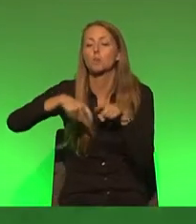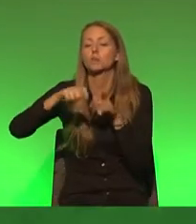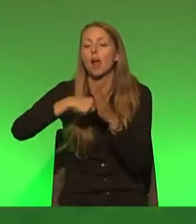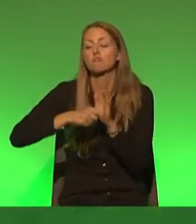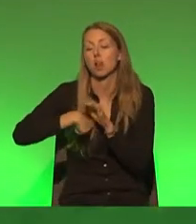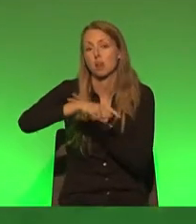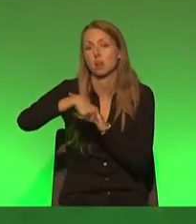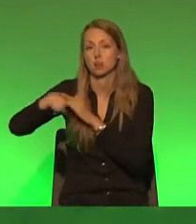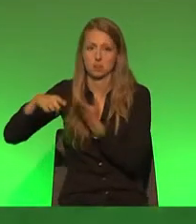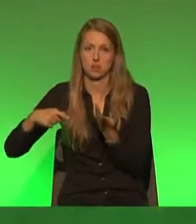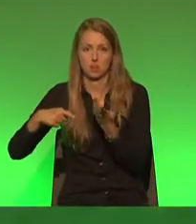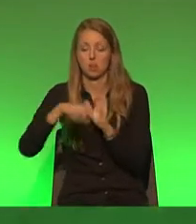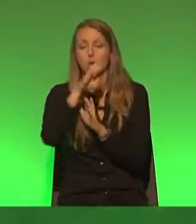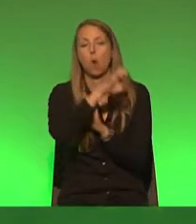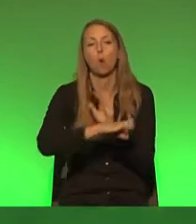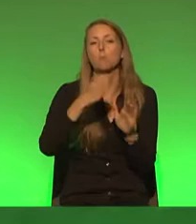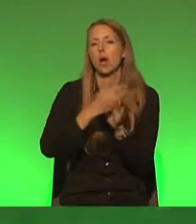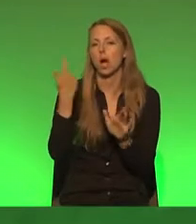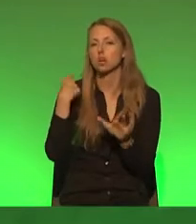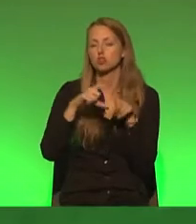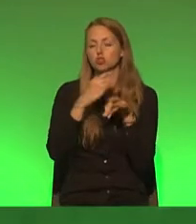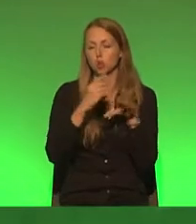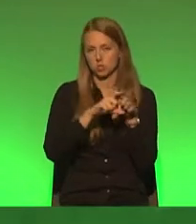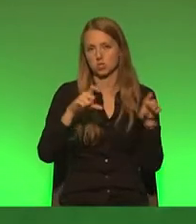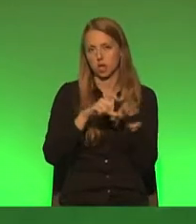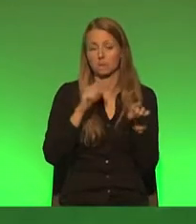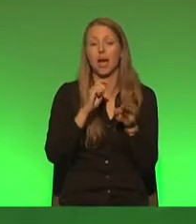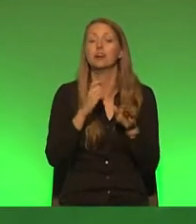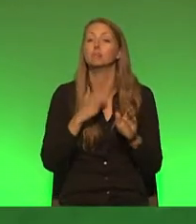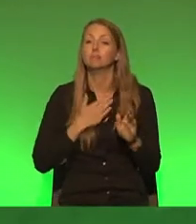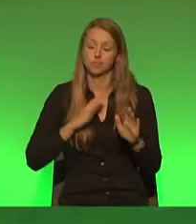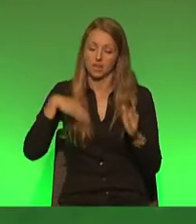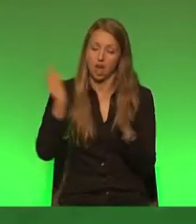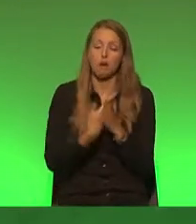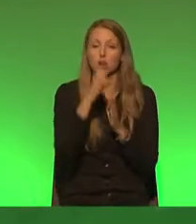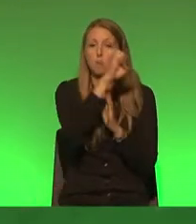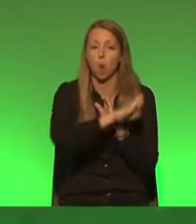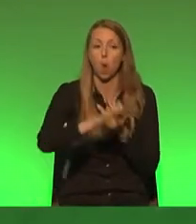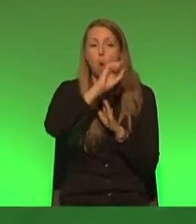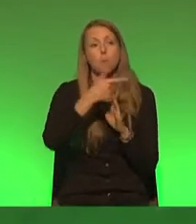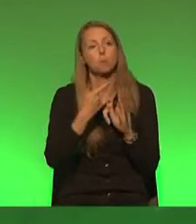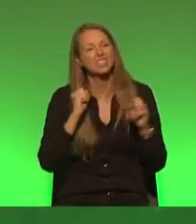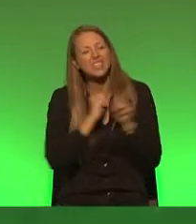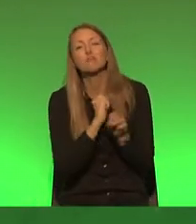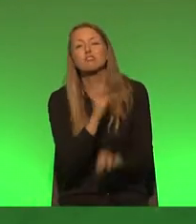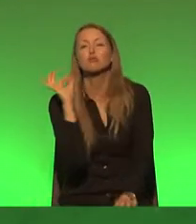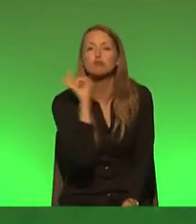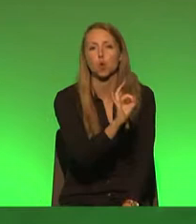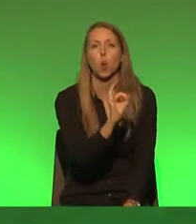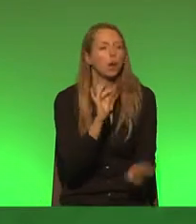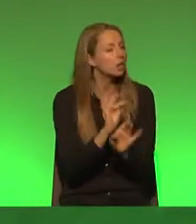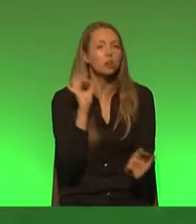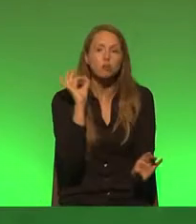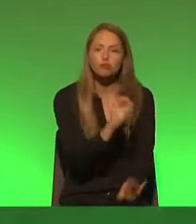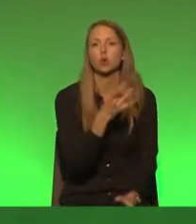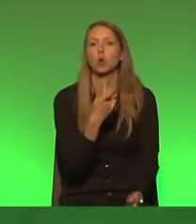Europa haben wir viel gehört. Da ist es unsere Aufgabe, eben dieses Europa am Scheideweg zu verteidigen und auch eine grüne, von mir